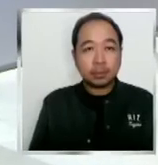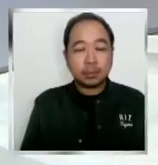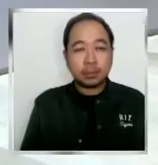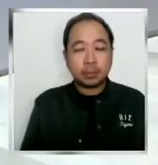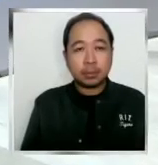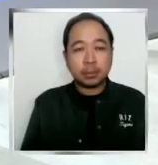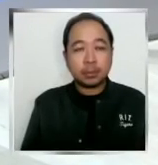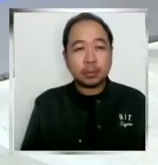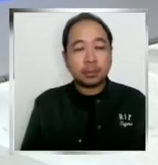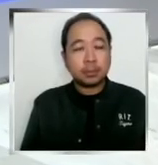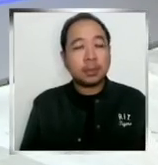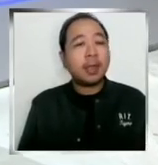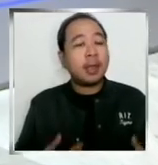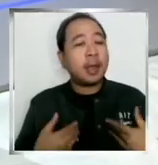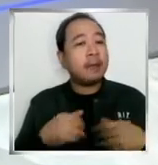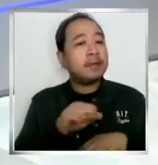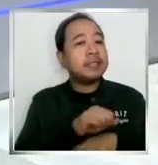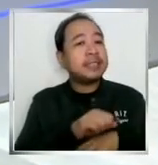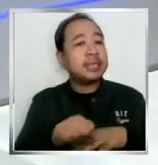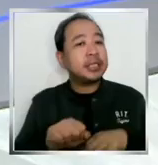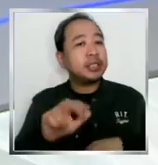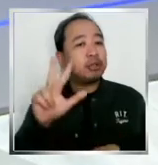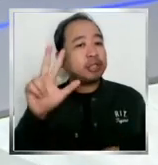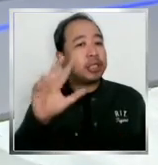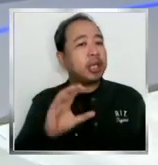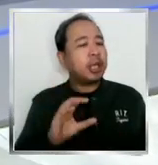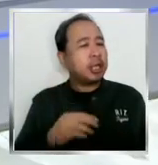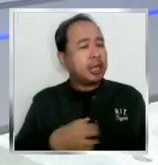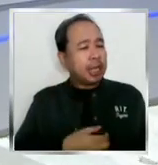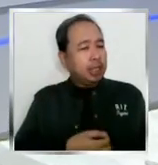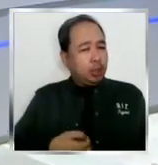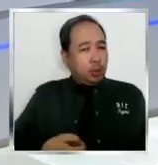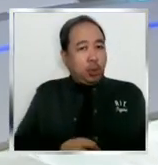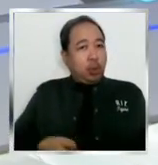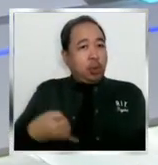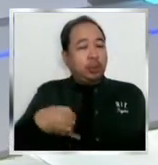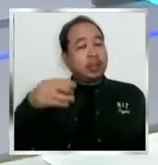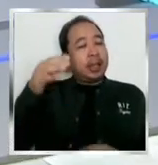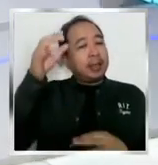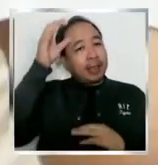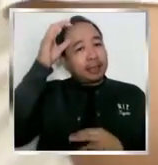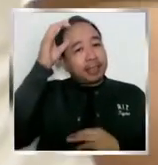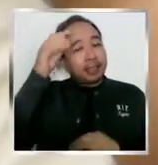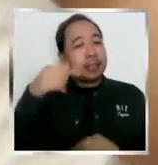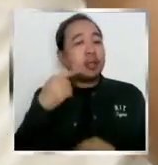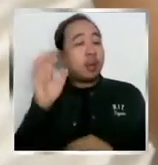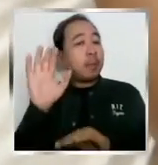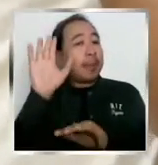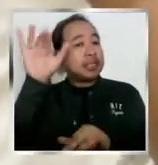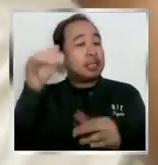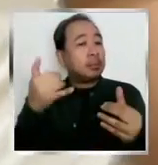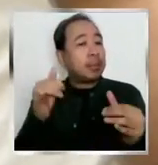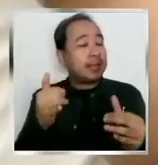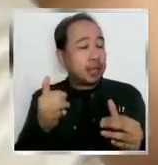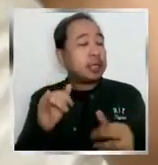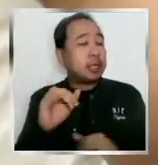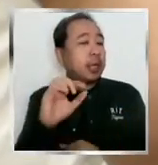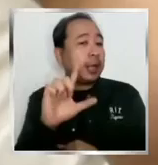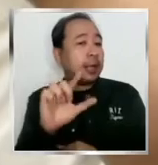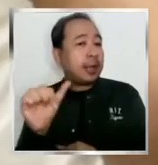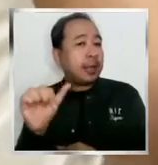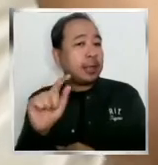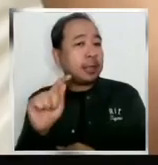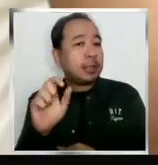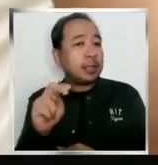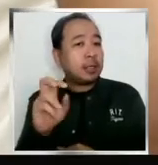Na-diagnose na may stage 3 colon cancer ang Pinoy basketball player na si L.A. Tenorio. Sa isang pahayag, sinabi ng basketball